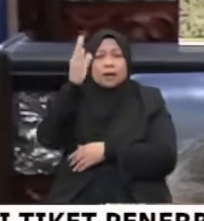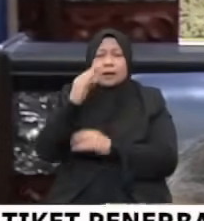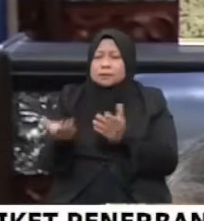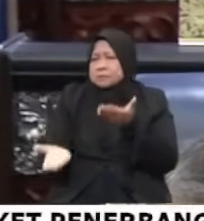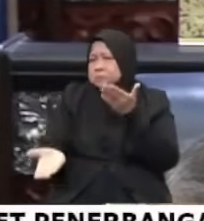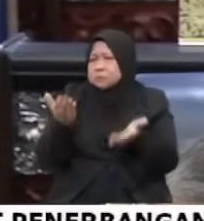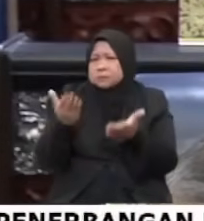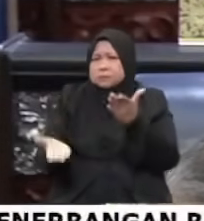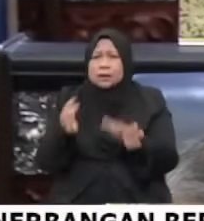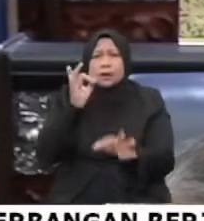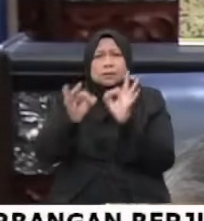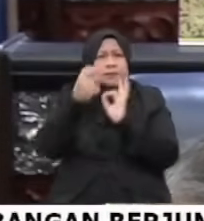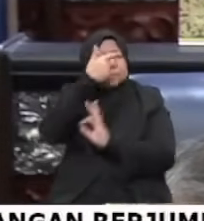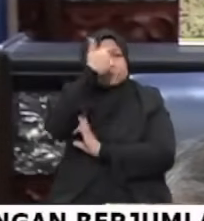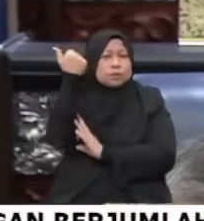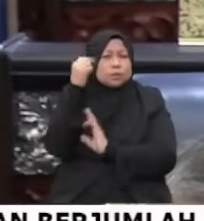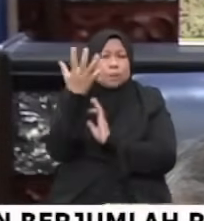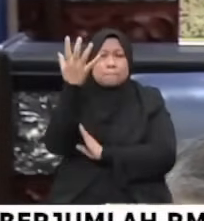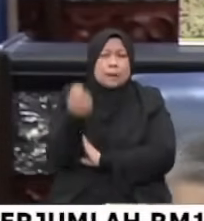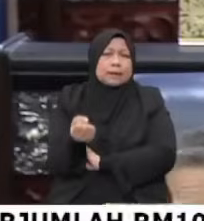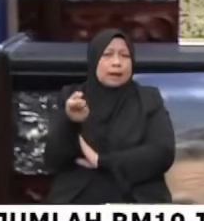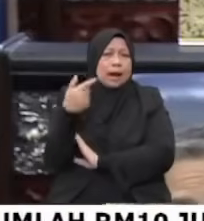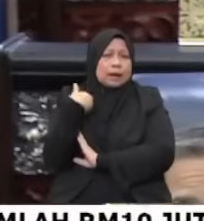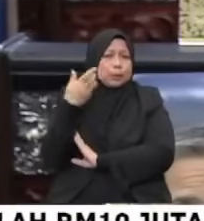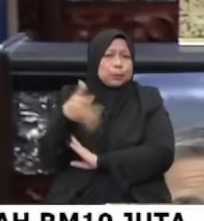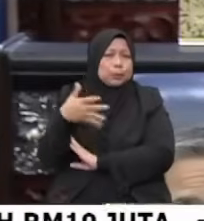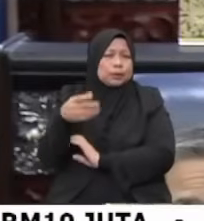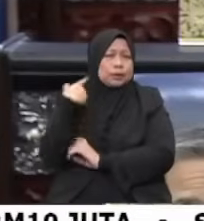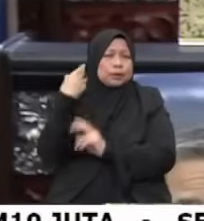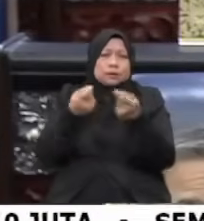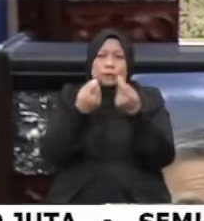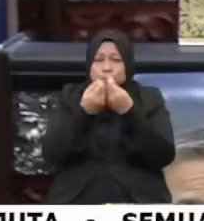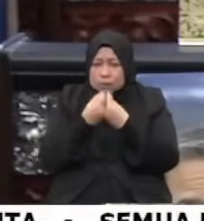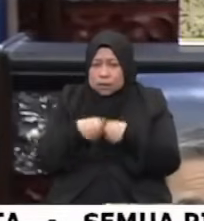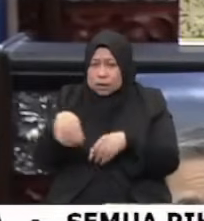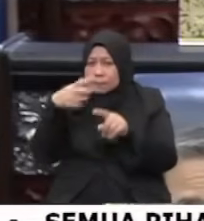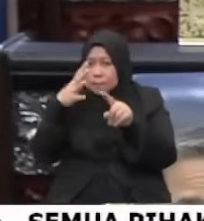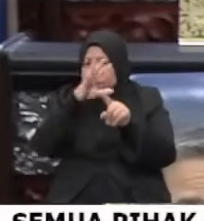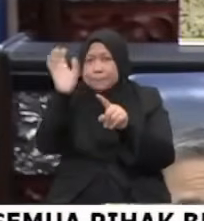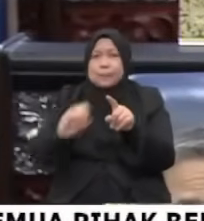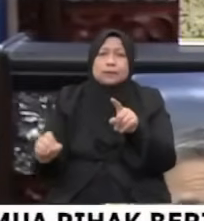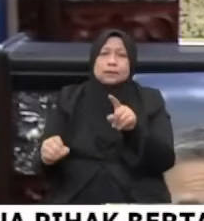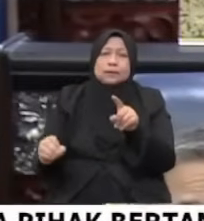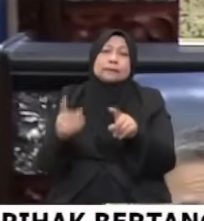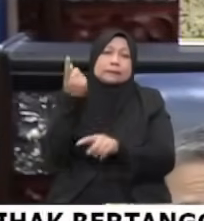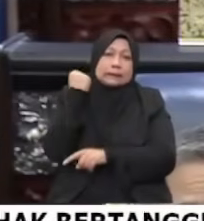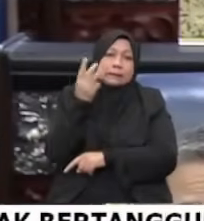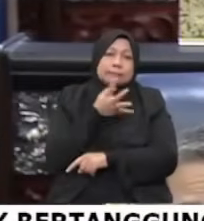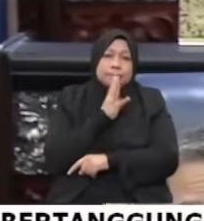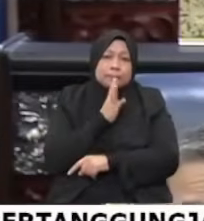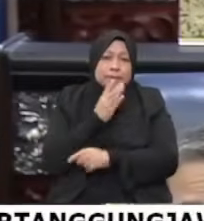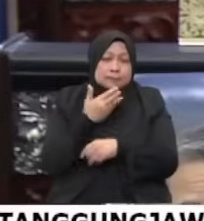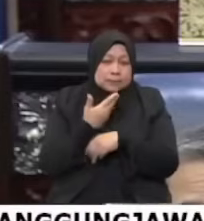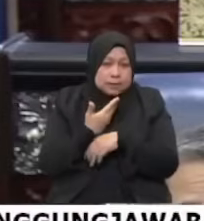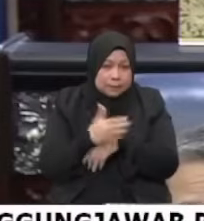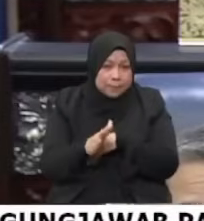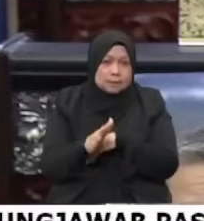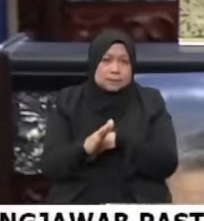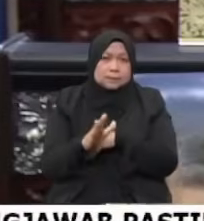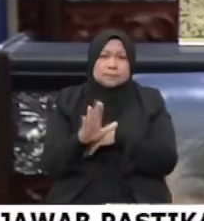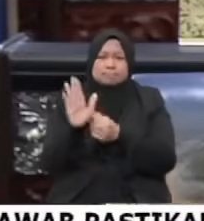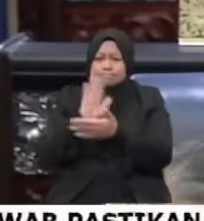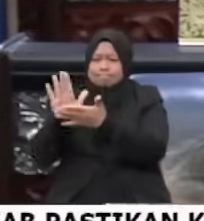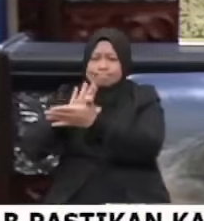dipertimbangkan mengambil kira Baki kuota yang masih ada dari unjuran 15% yang saya sebut tadi tadi selepas